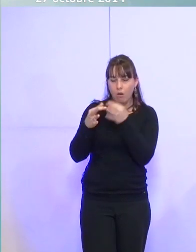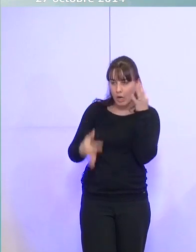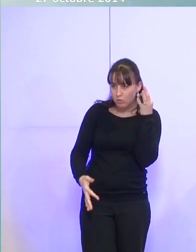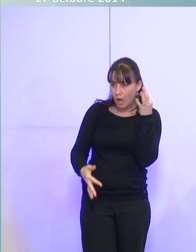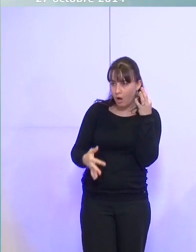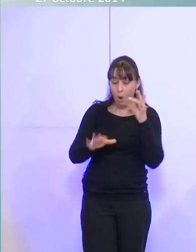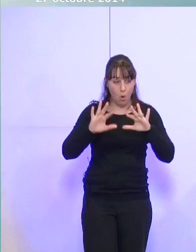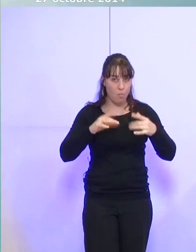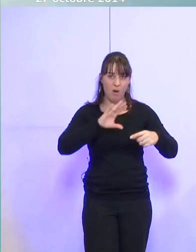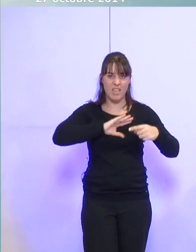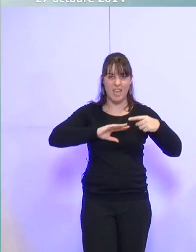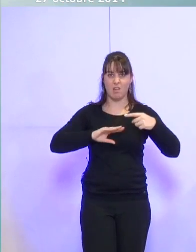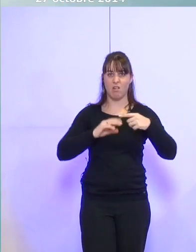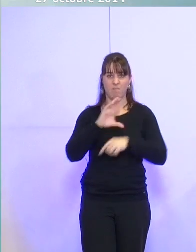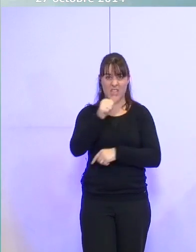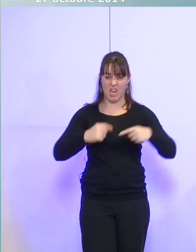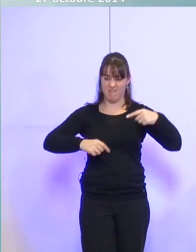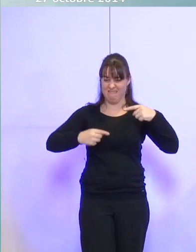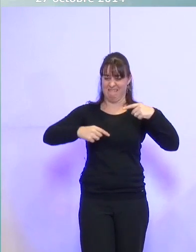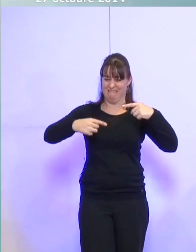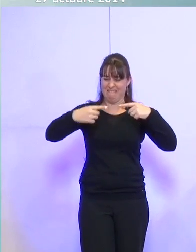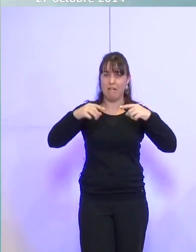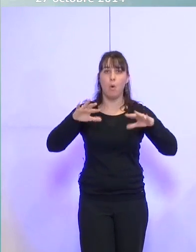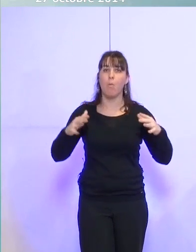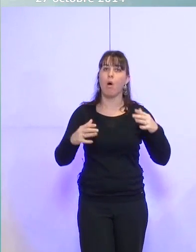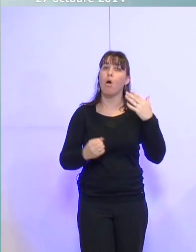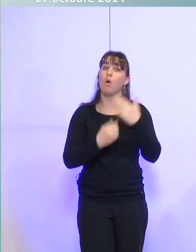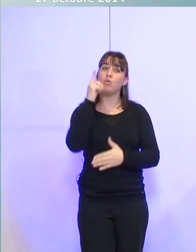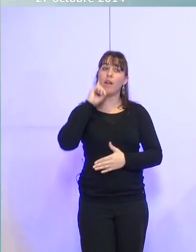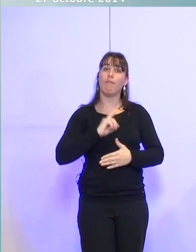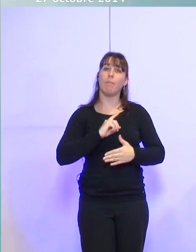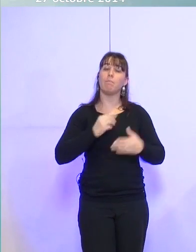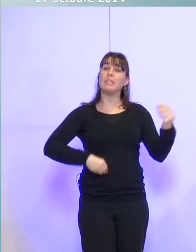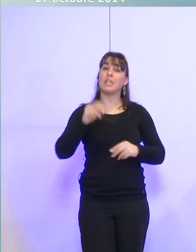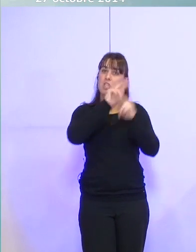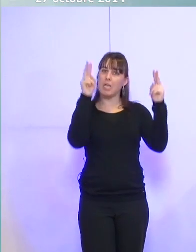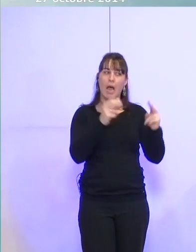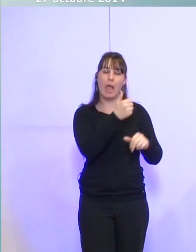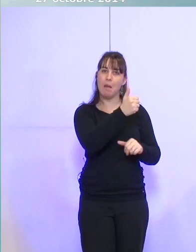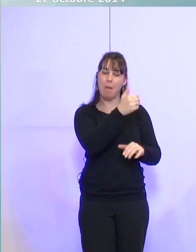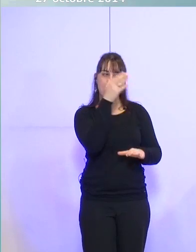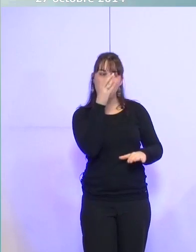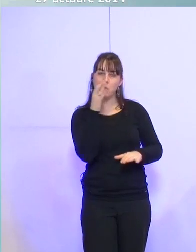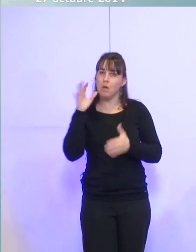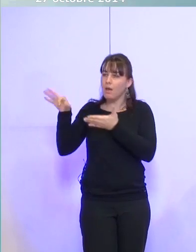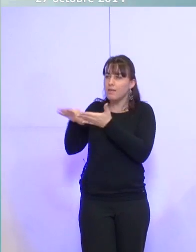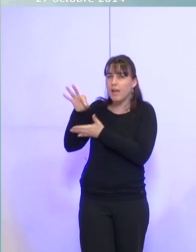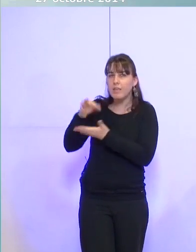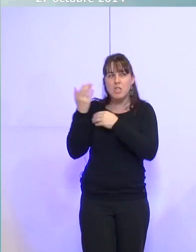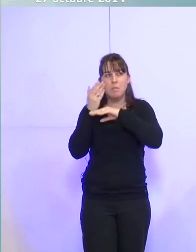pouvait être redressé. La nouvelle directrice générale, d'ailleurs, s'est inspirée très fortement des pistes qui étaient déjà